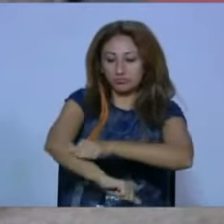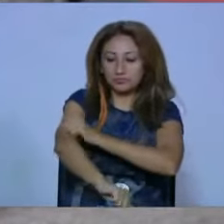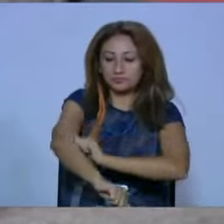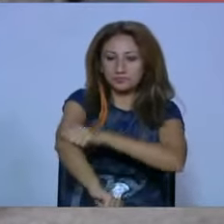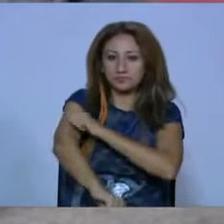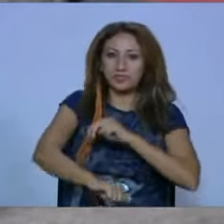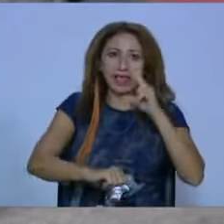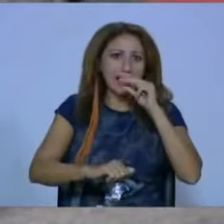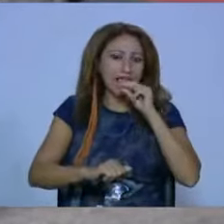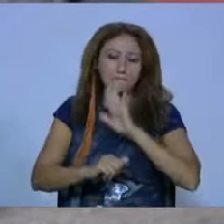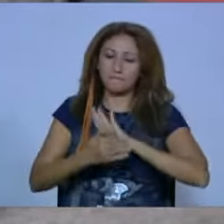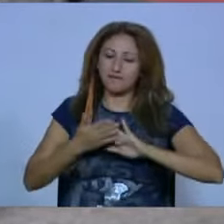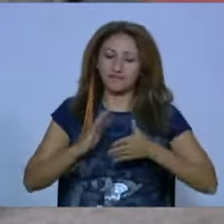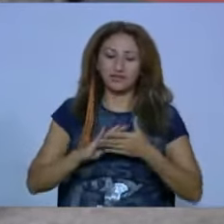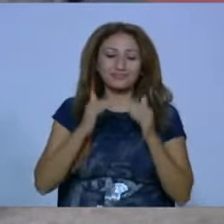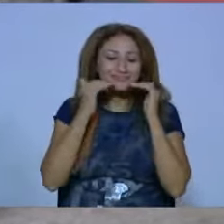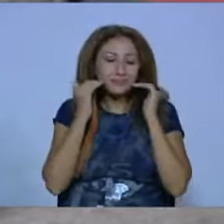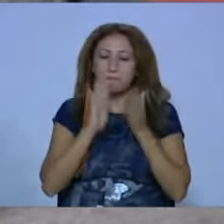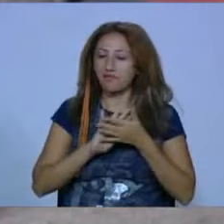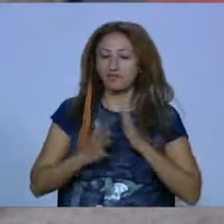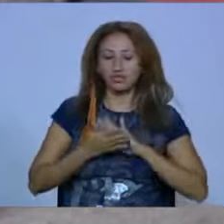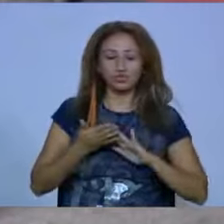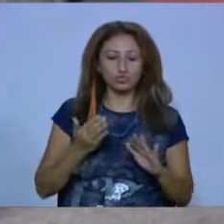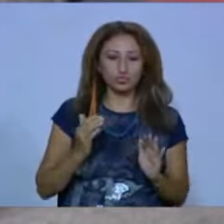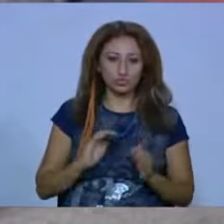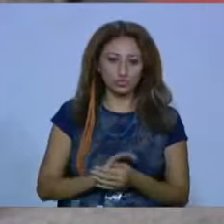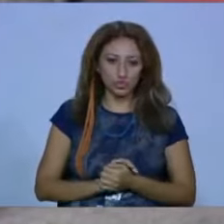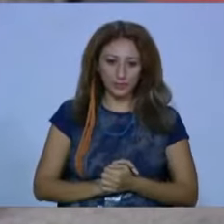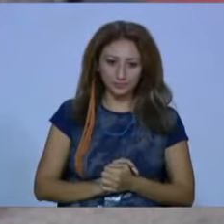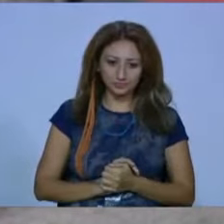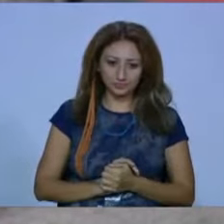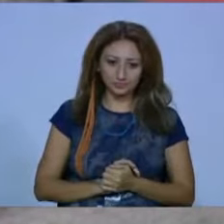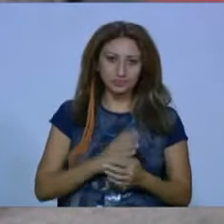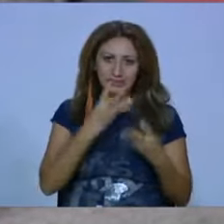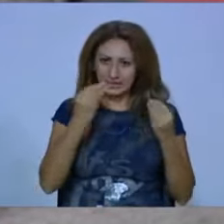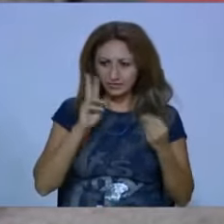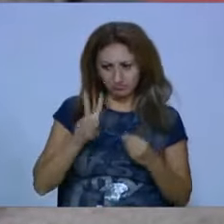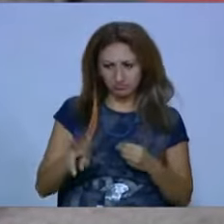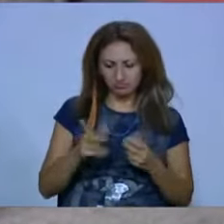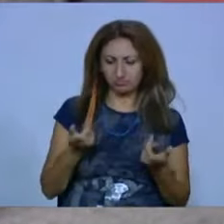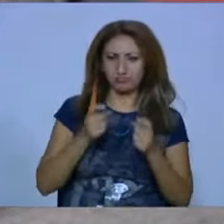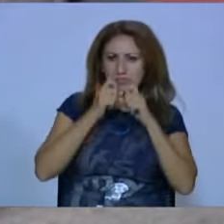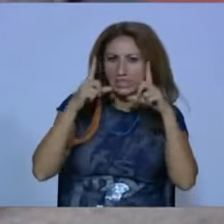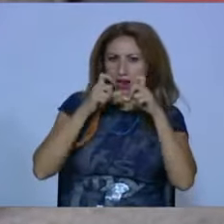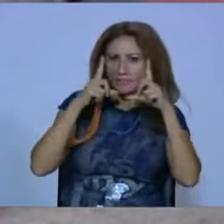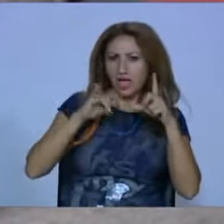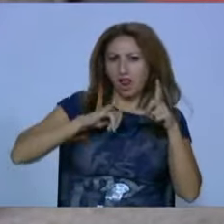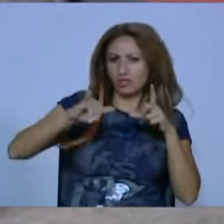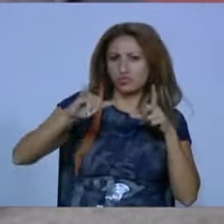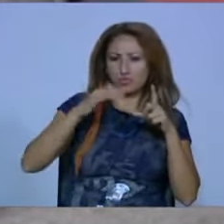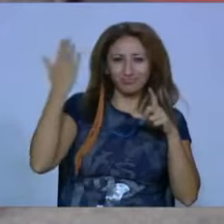الكلام مفيش، انها تضحك مفيش، يعني حاجات كتير، تصرخ على طول